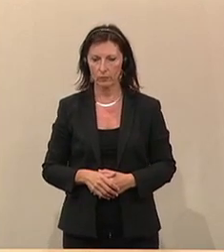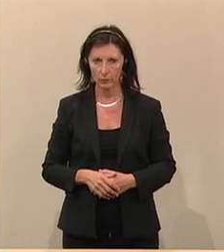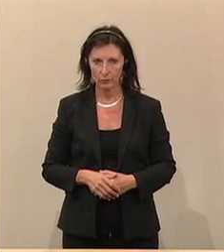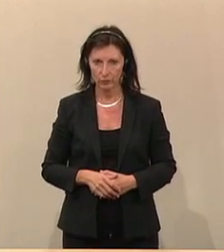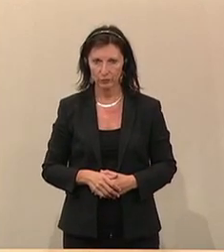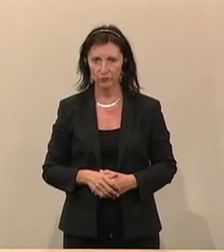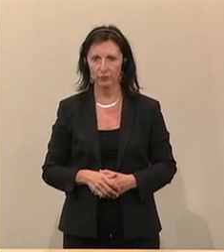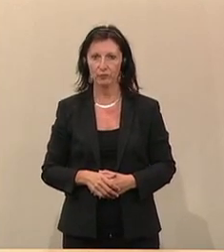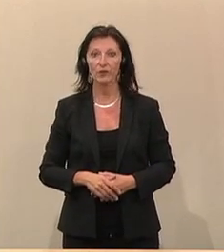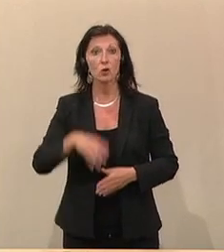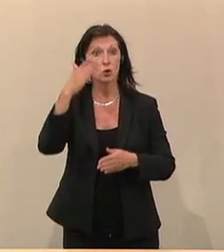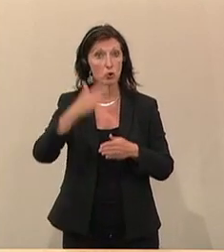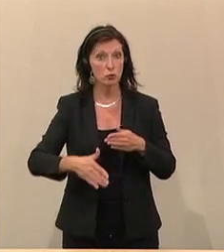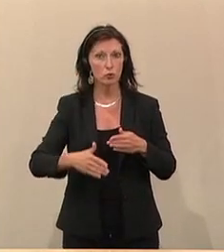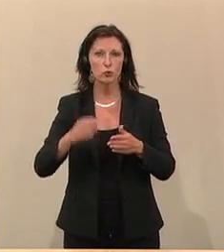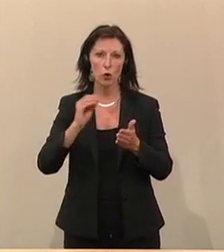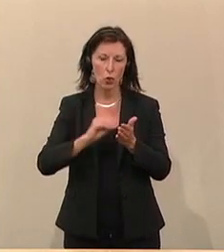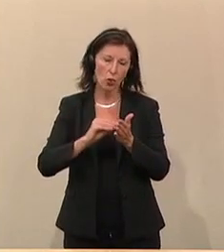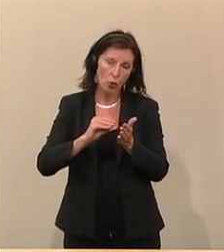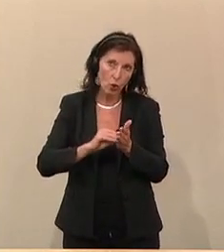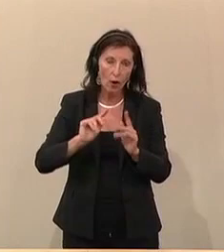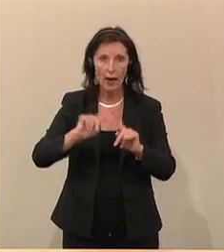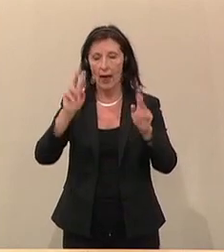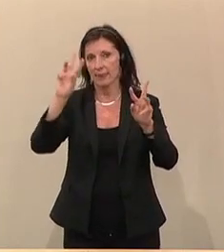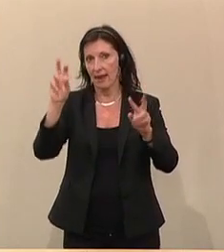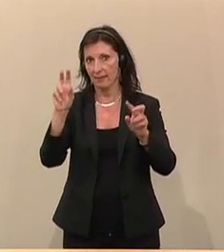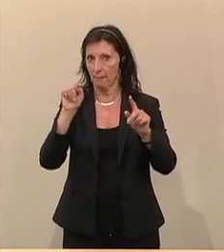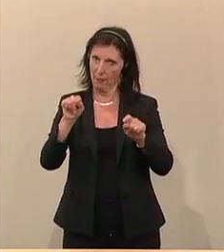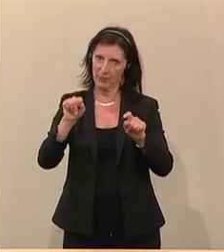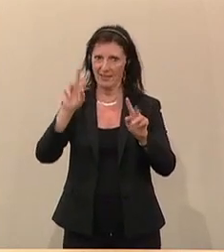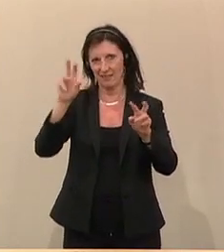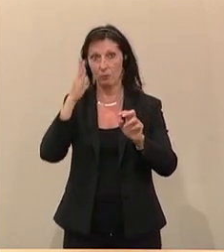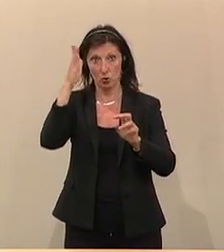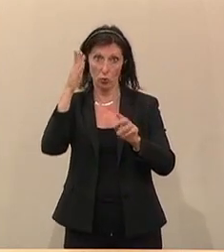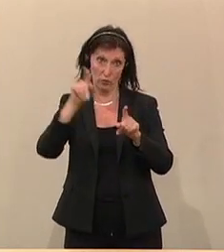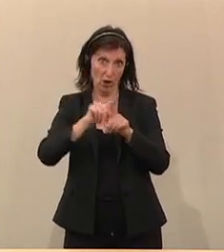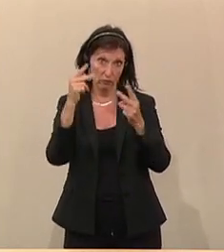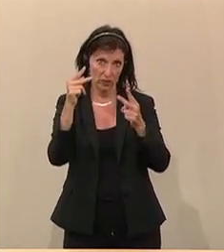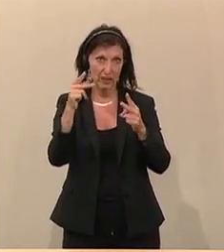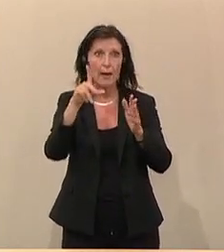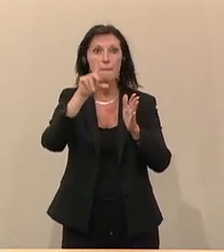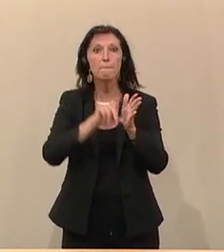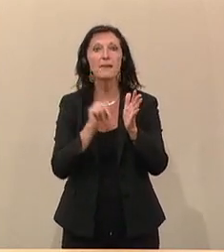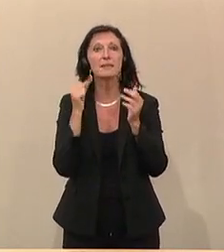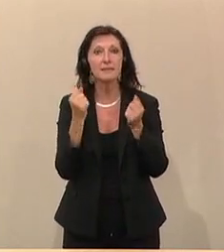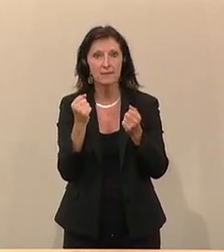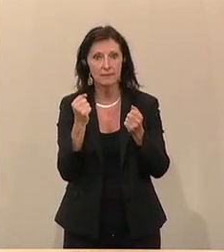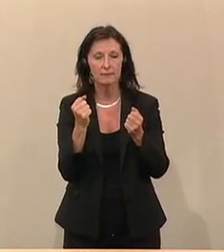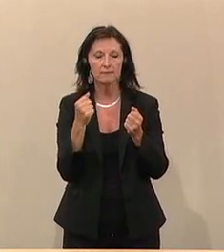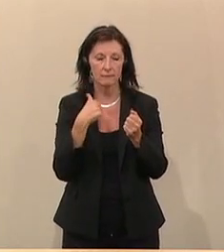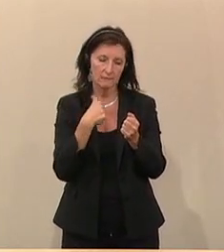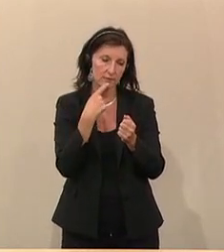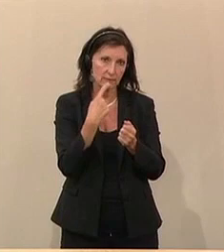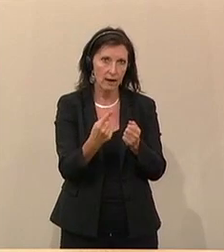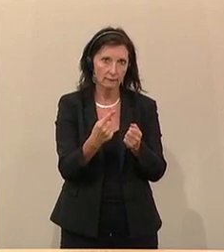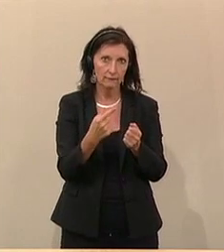zum abschluss noch ein thema weil uns das auch endlich auch in zukunft beschäftigen wird die mindestsicherung ich habe es gesagt ich